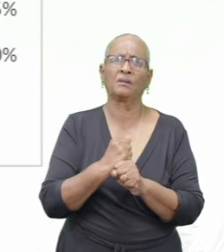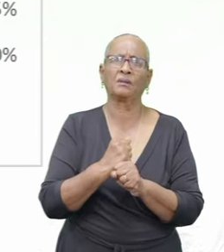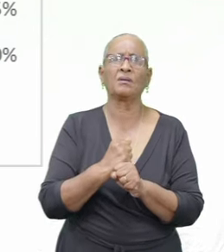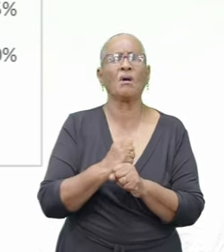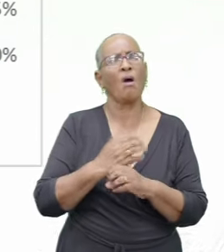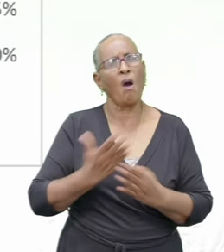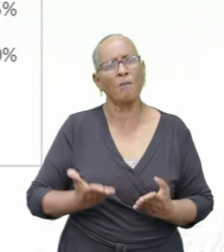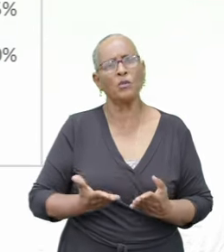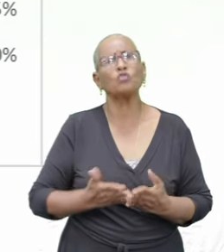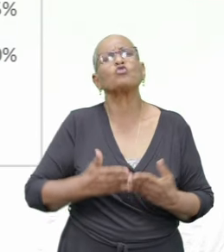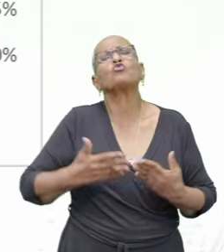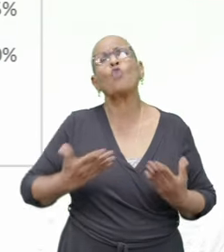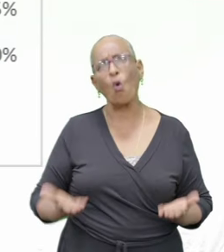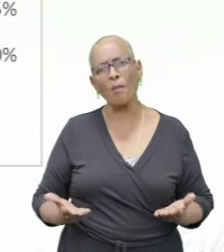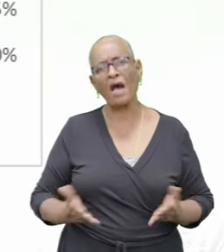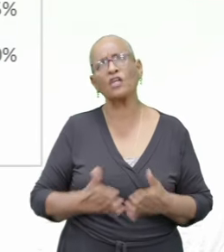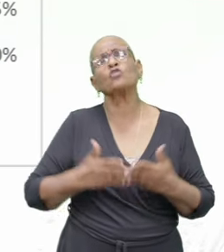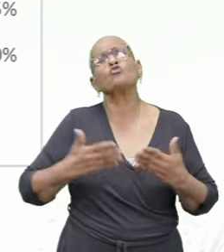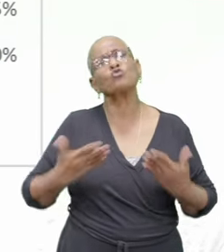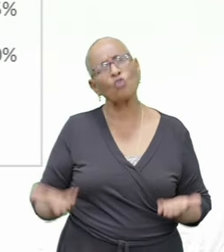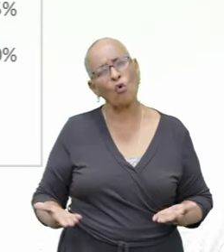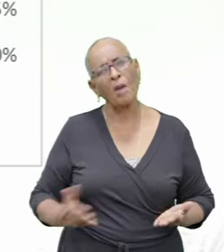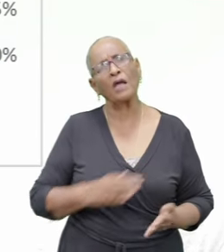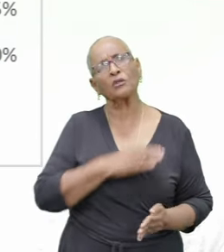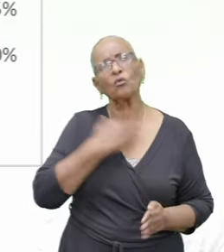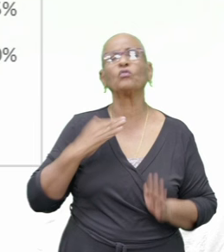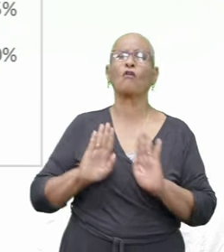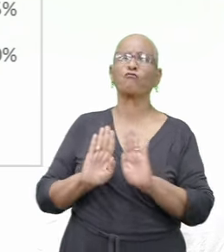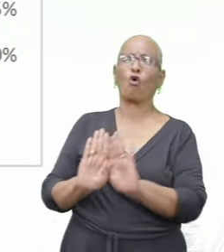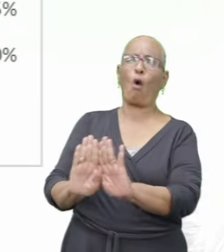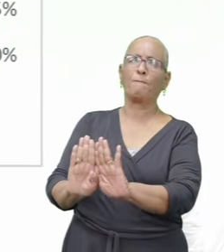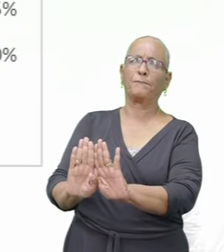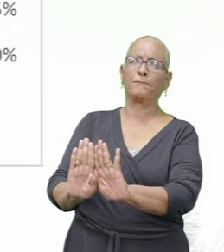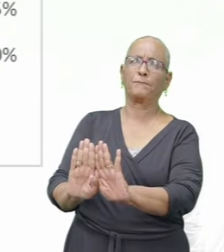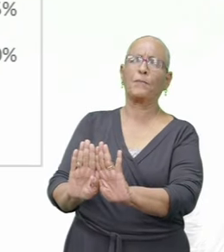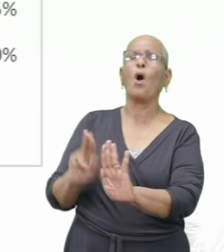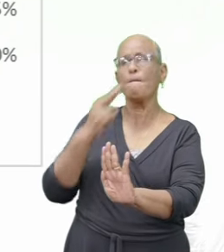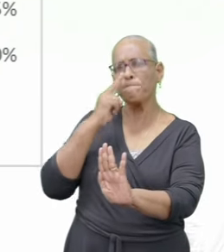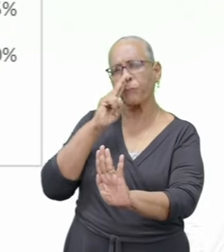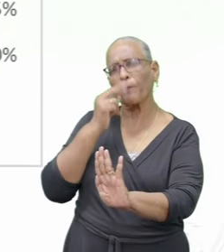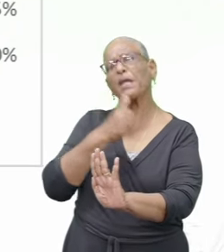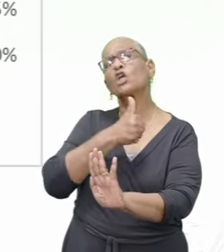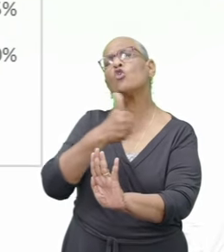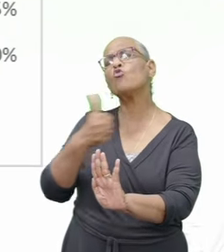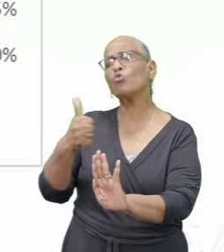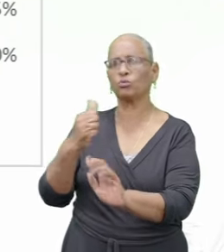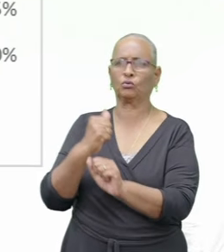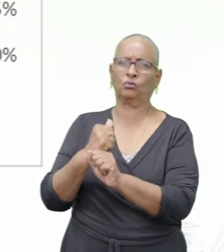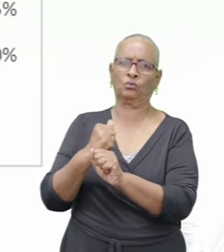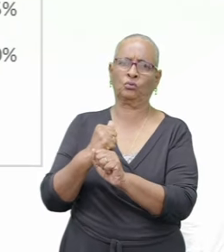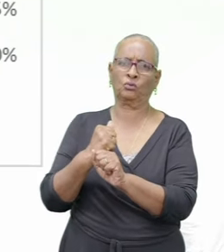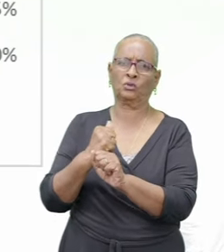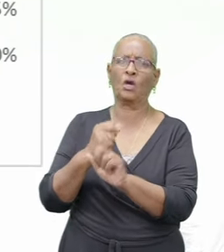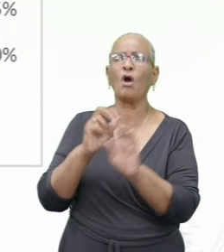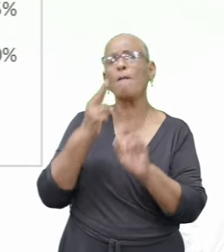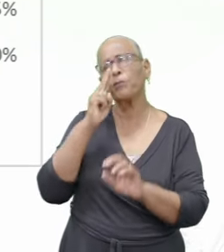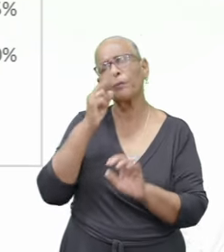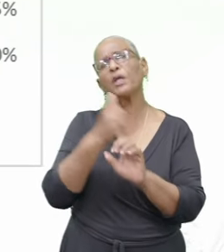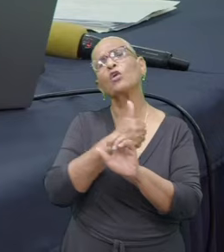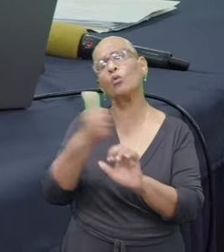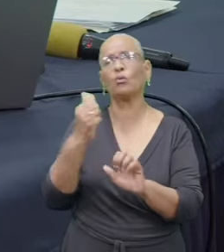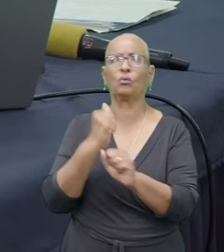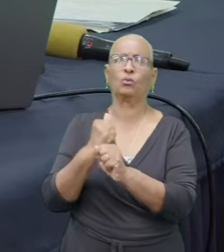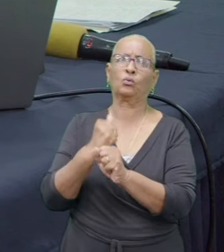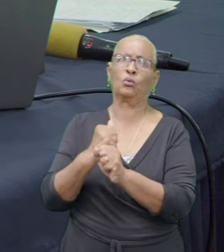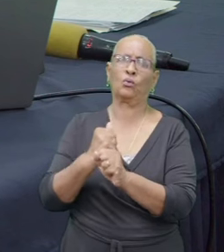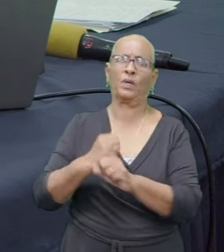onnodig overlijden voorkomen kan worden. Ja, dus ik heb middels deze slide getracht